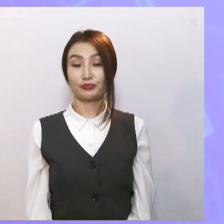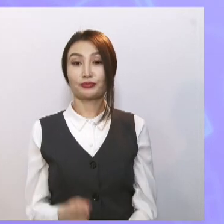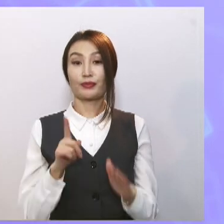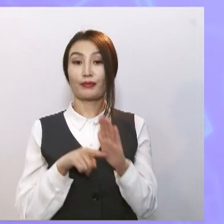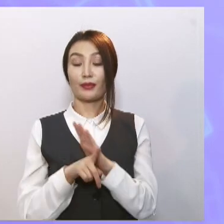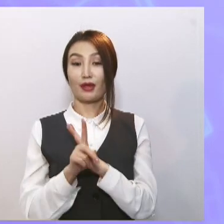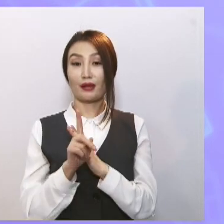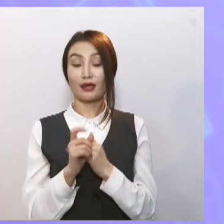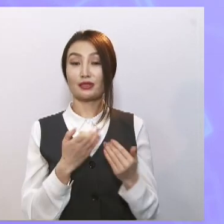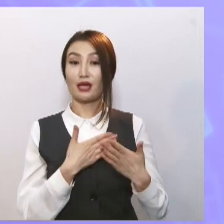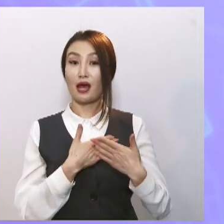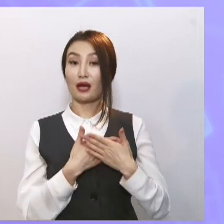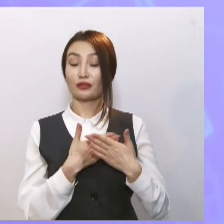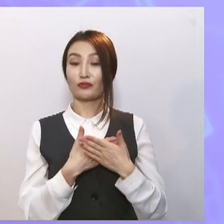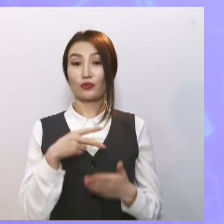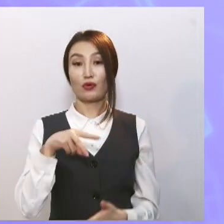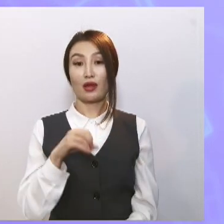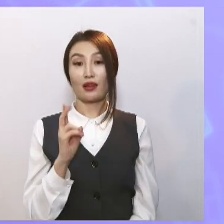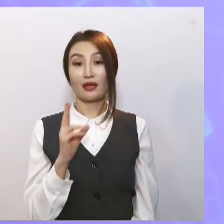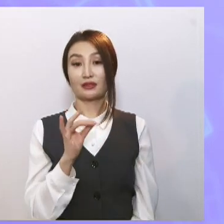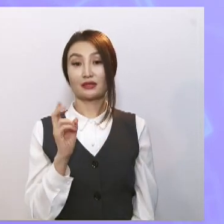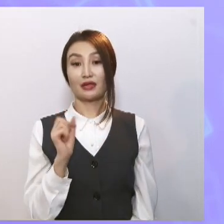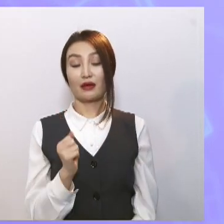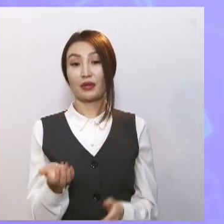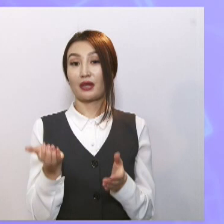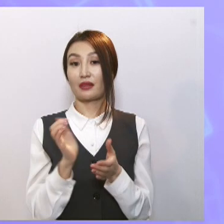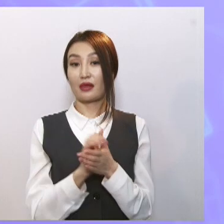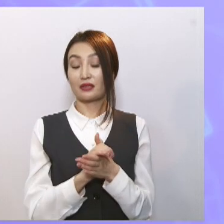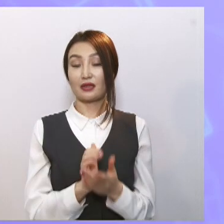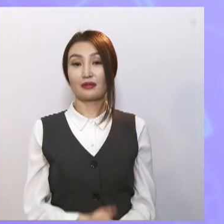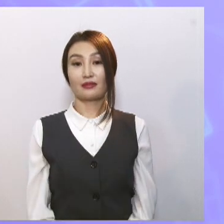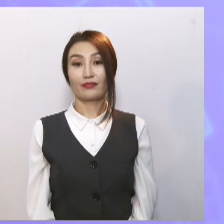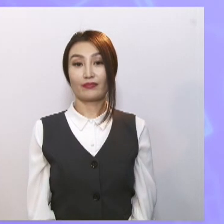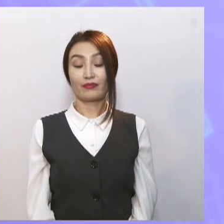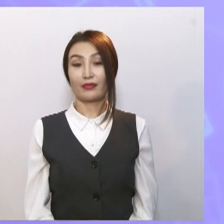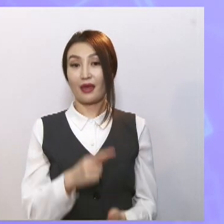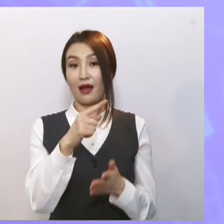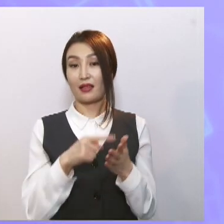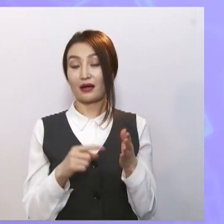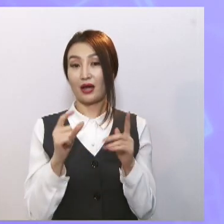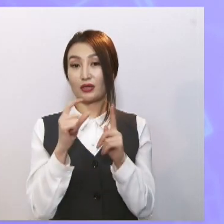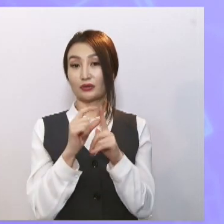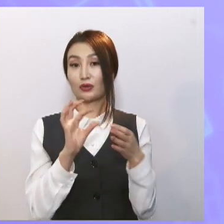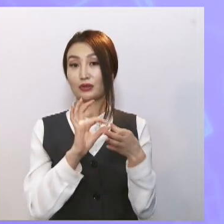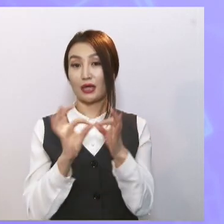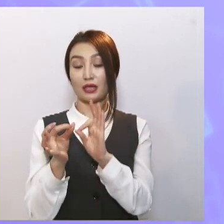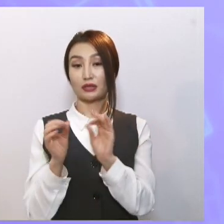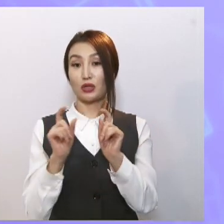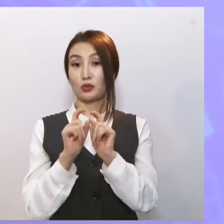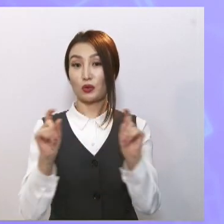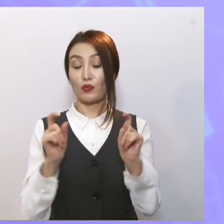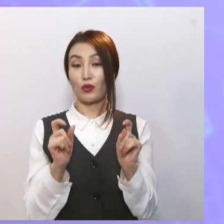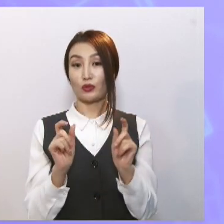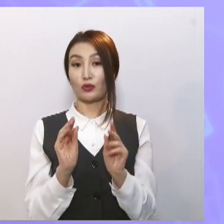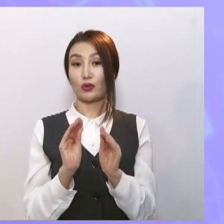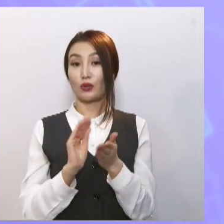Алгач, активдүү лексика менен таанышалы. Аларга сөз айкашын, сүйлөмдөрдү